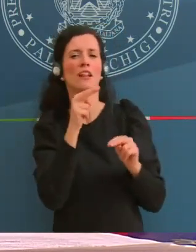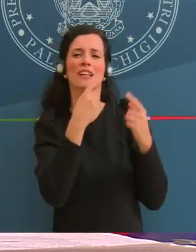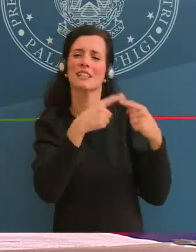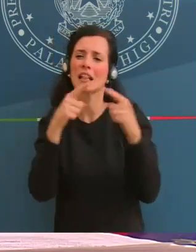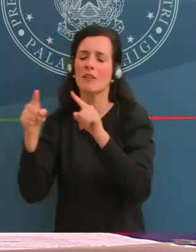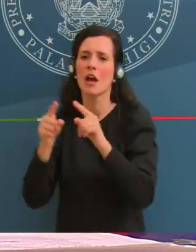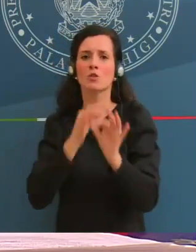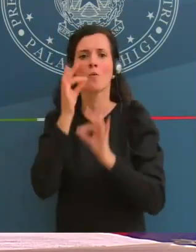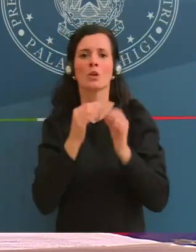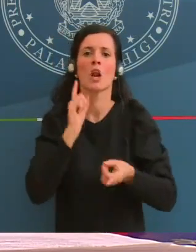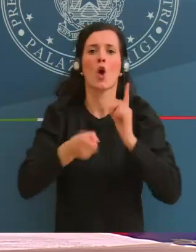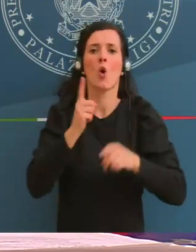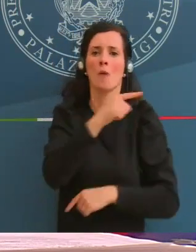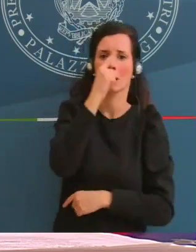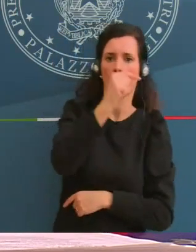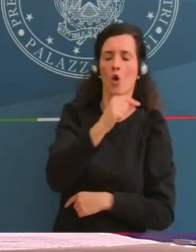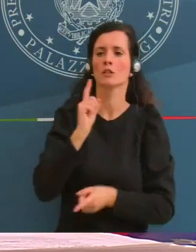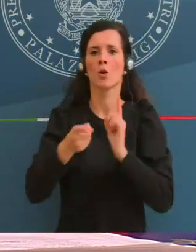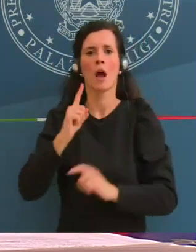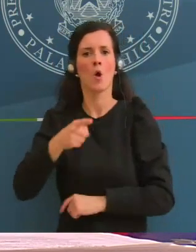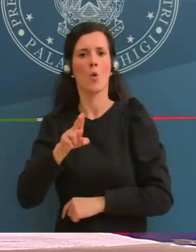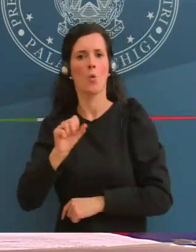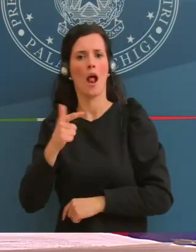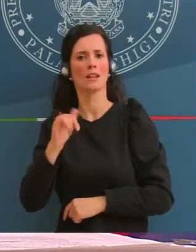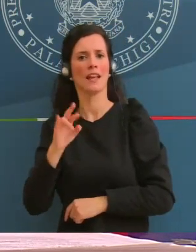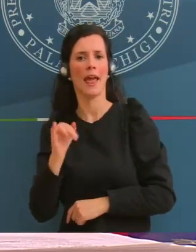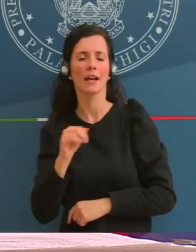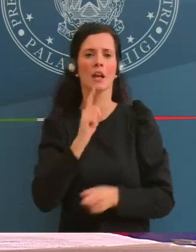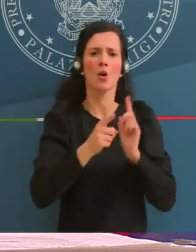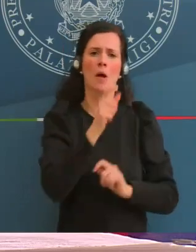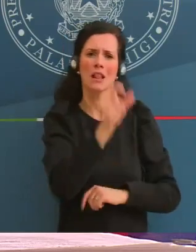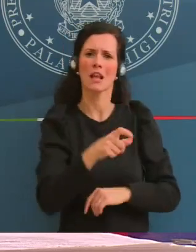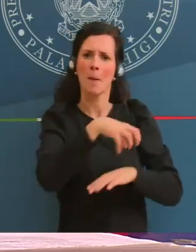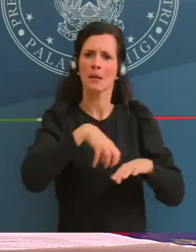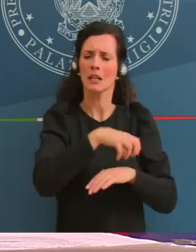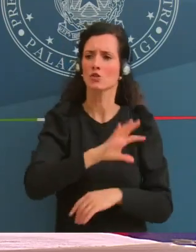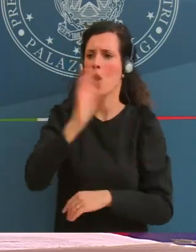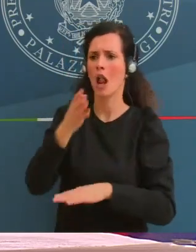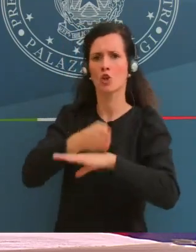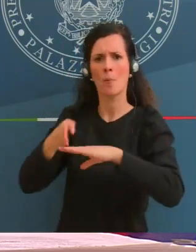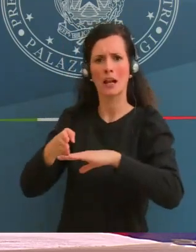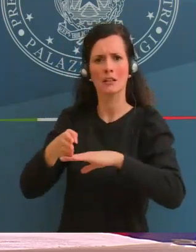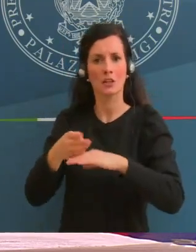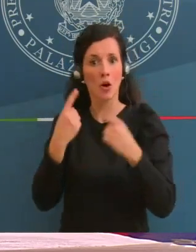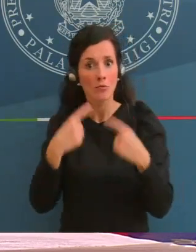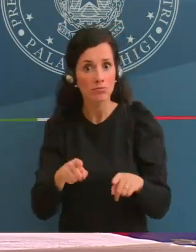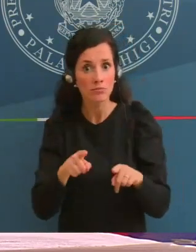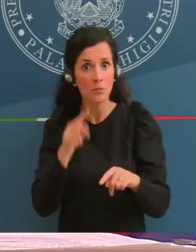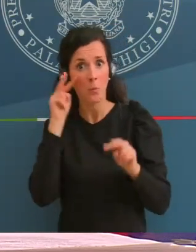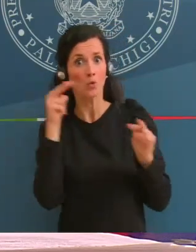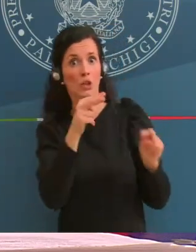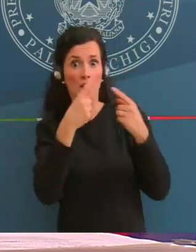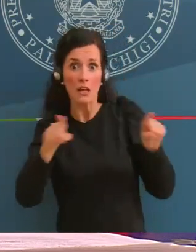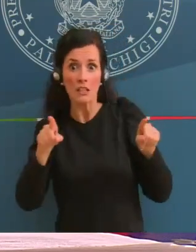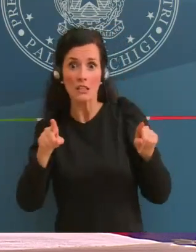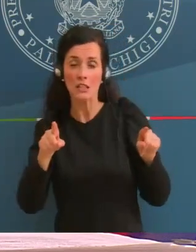diversità di vedute le diversità di vedute su cui ci interrogheremo sino all'ultimo minuto e su cui saremo chiamati a deliberare